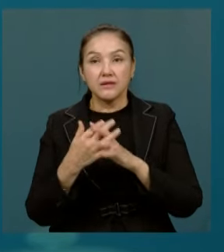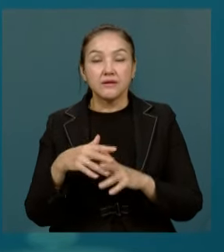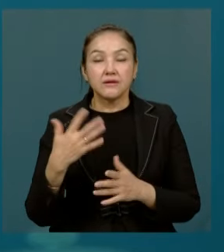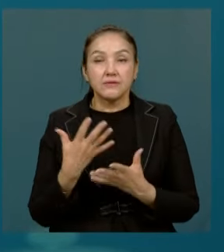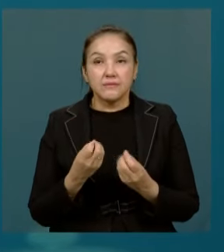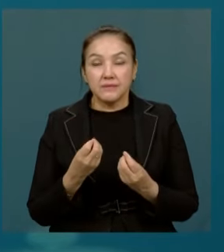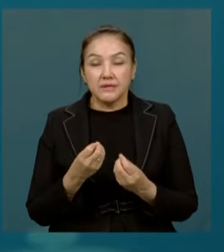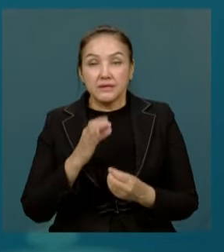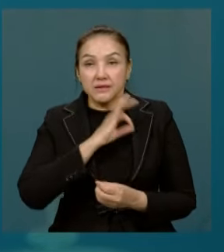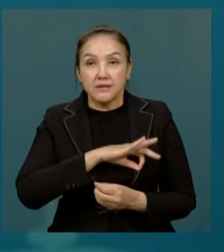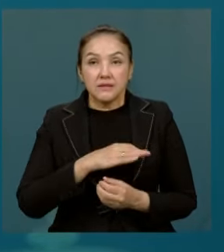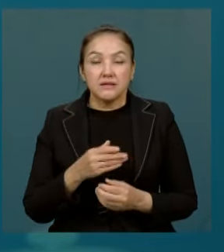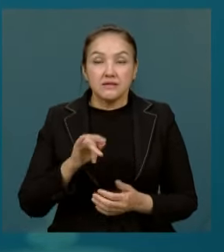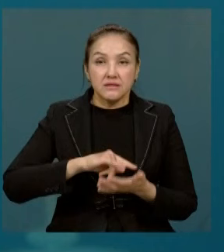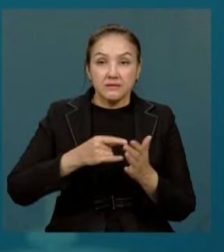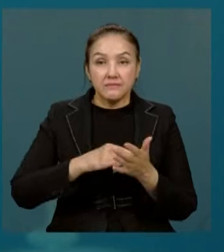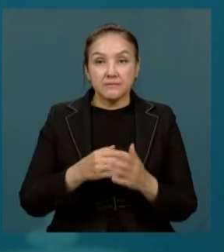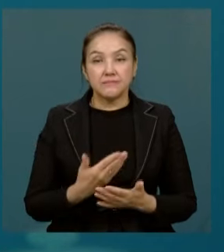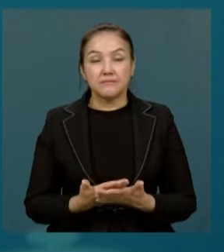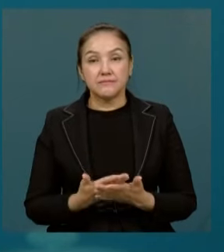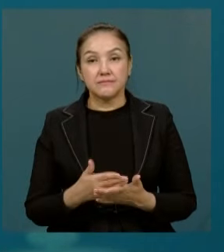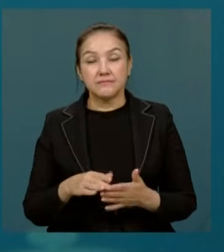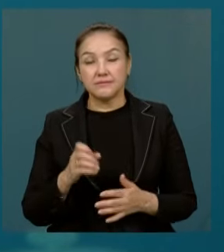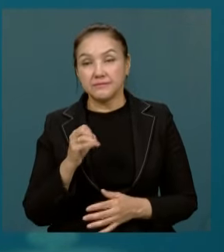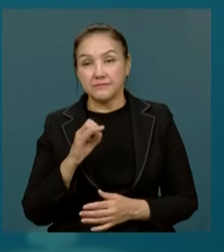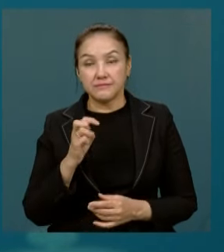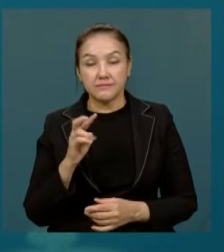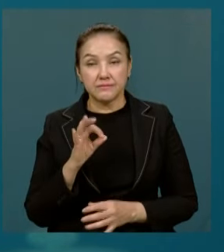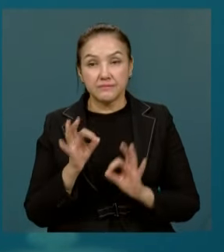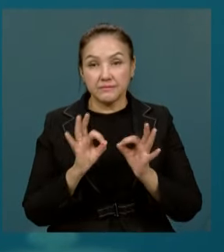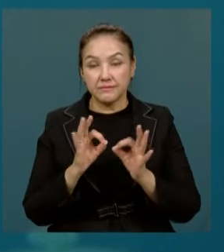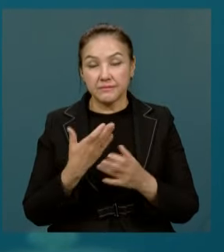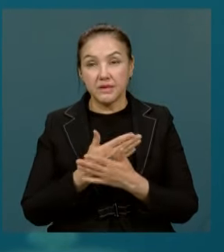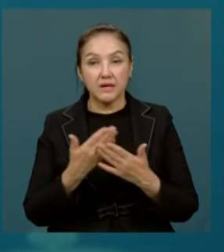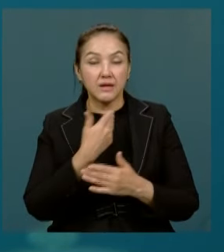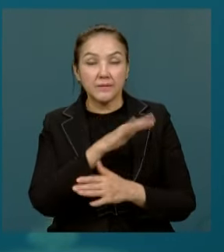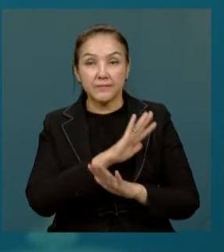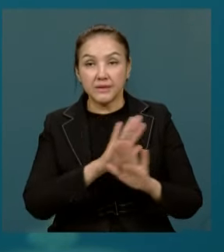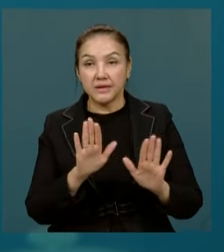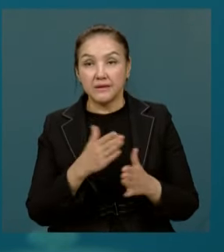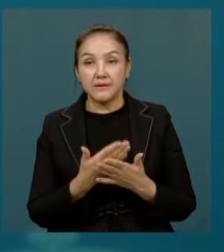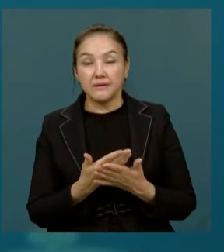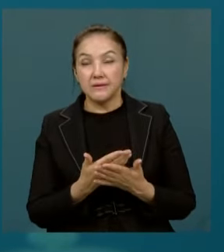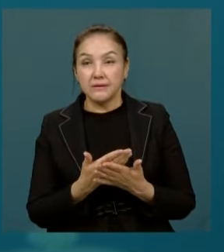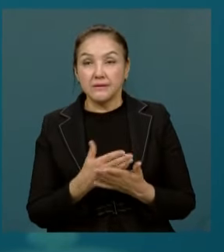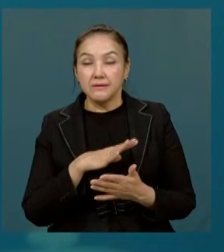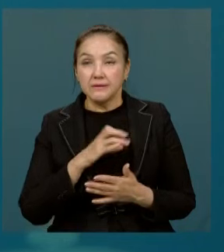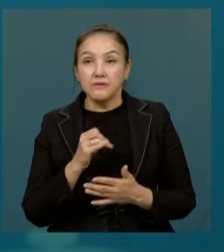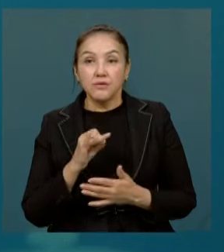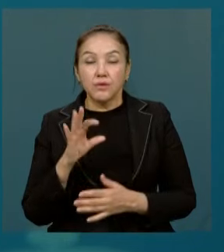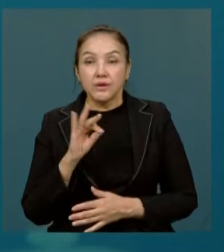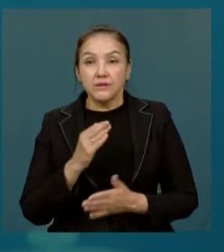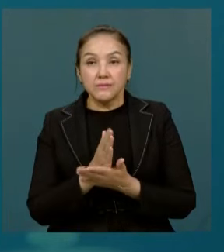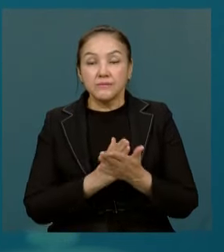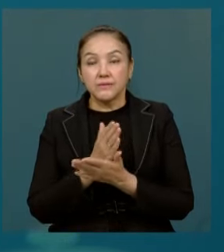а используются скважины то есть по санитарным нормам Они отказались а то есть они отказались от